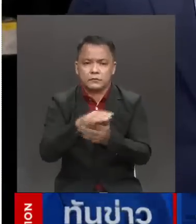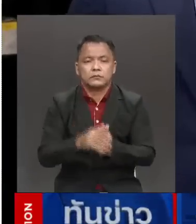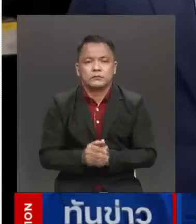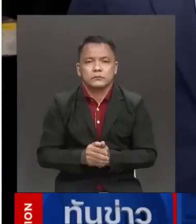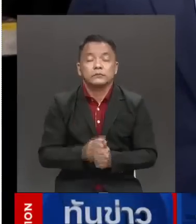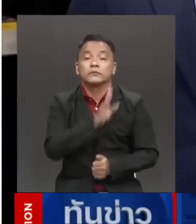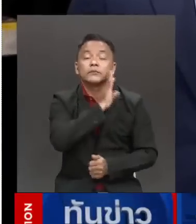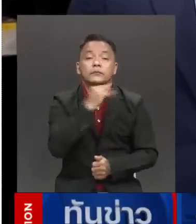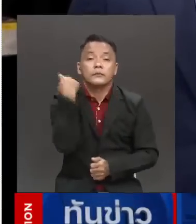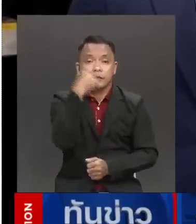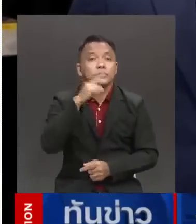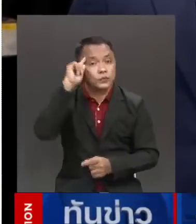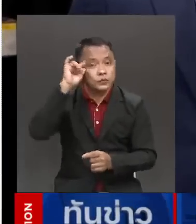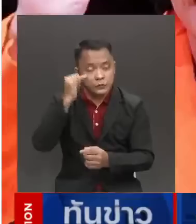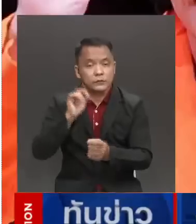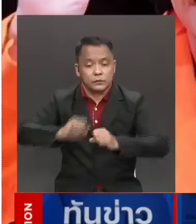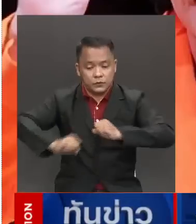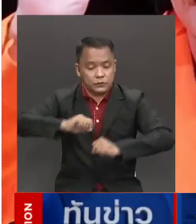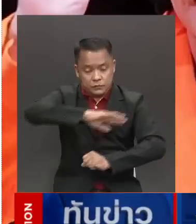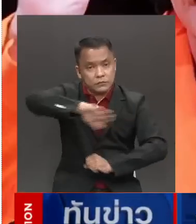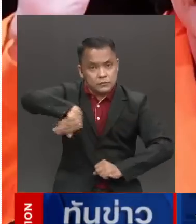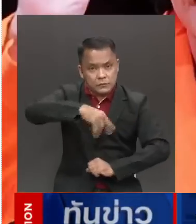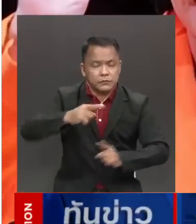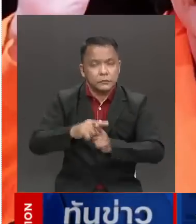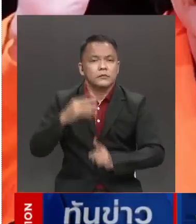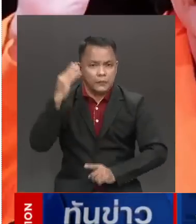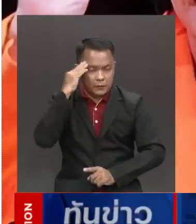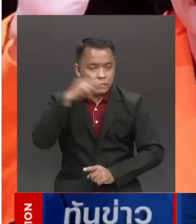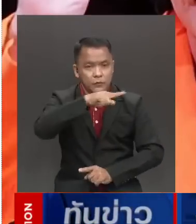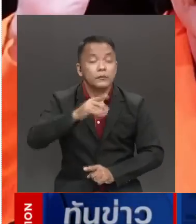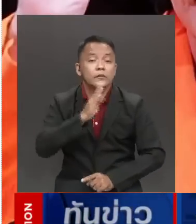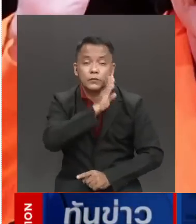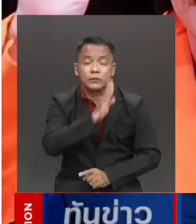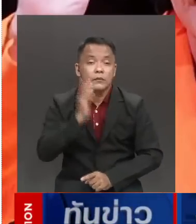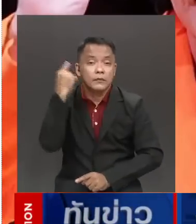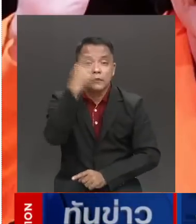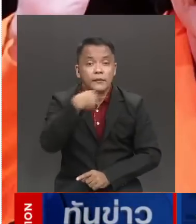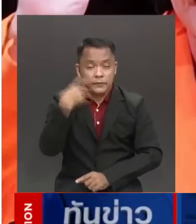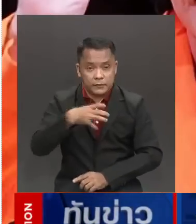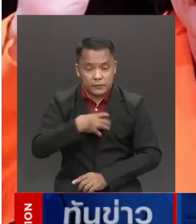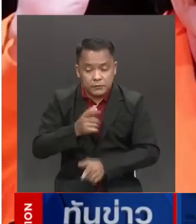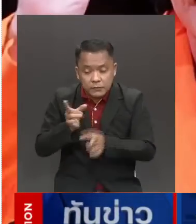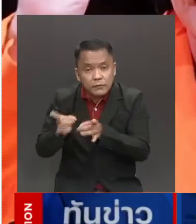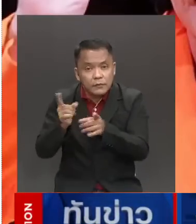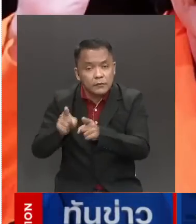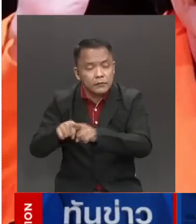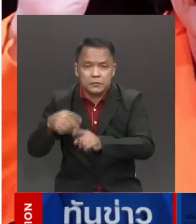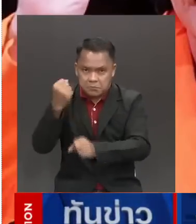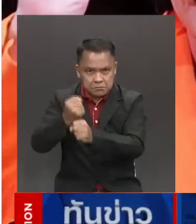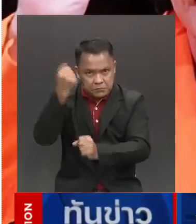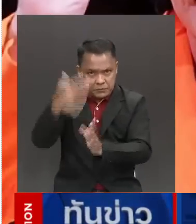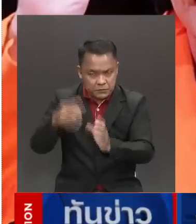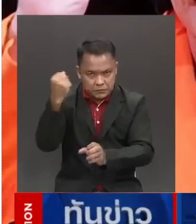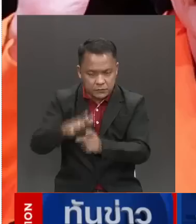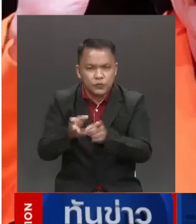าถ้าใครรู้จักเยาวชนในยุคนี้ดีพอจะทราบว่าต่อให้มีใครอยากจะยุยงจริงก็ทำไม่สำเร็จพ